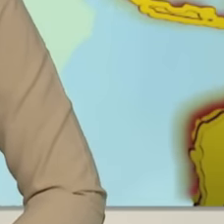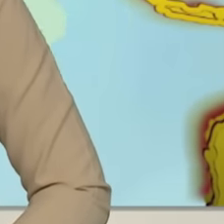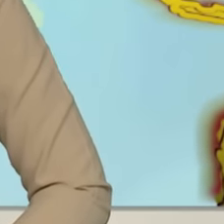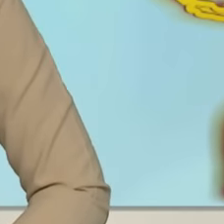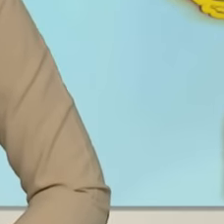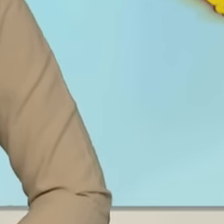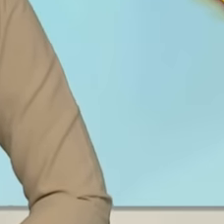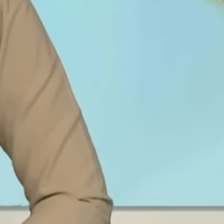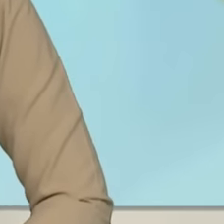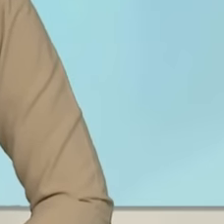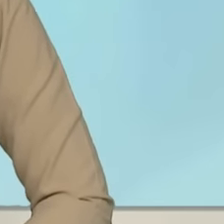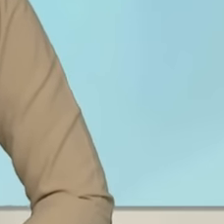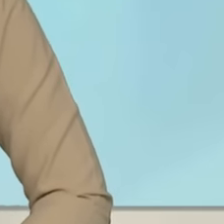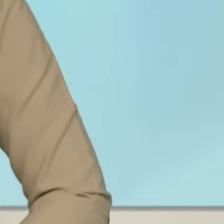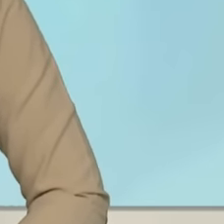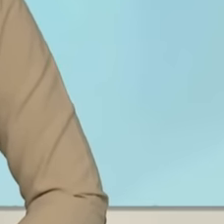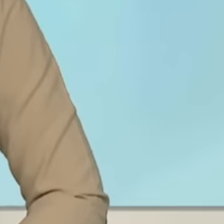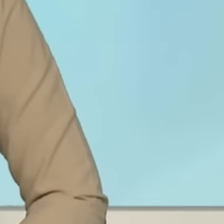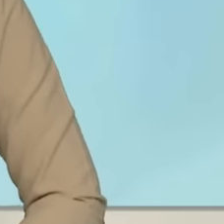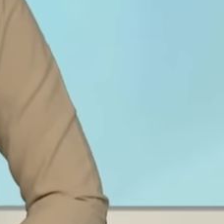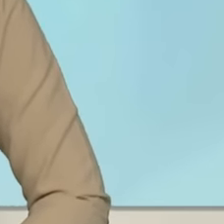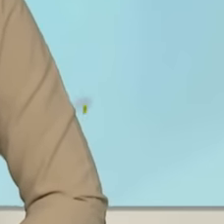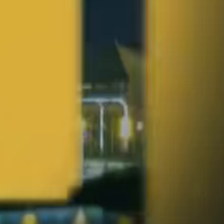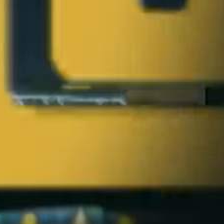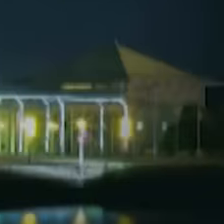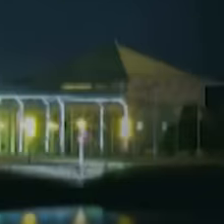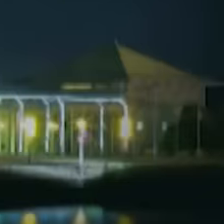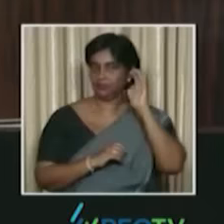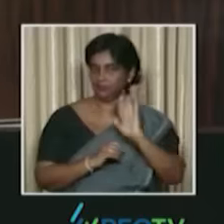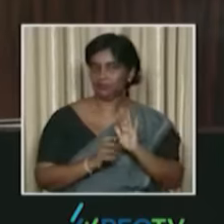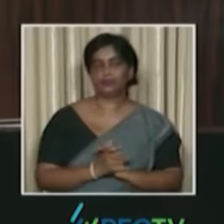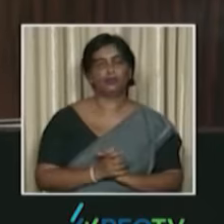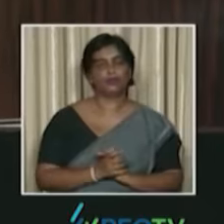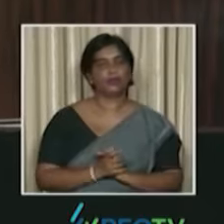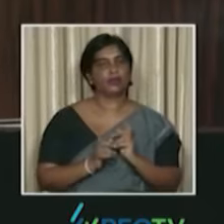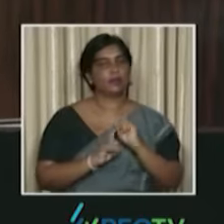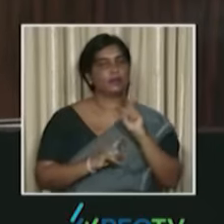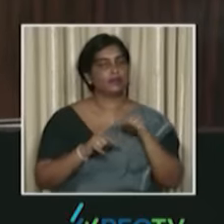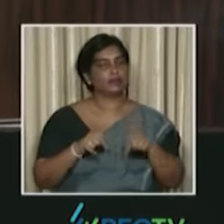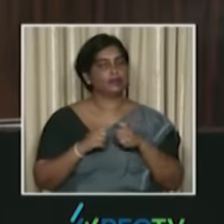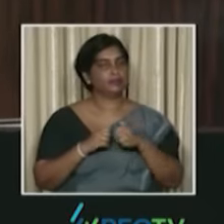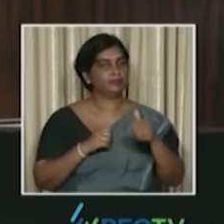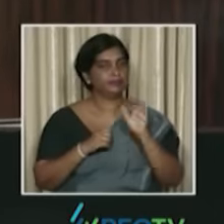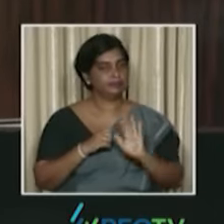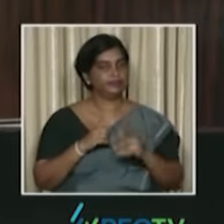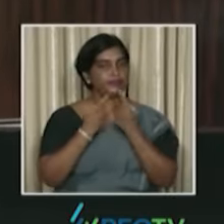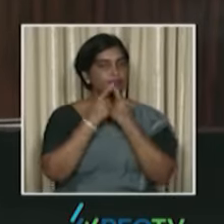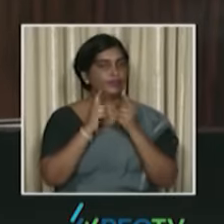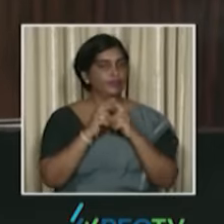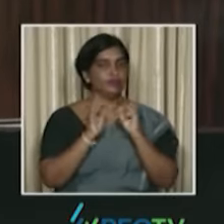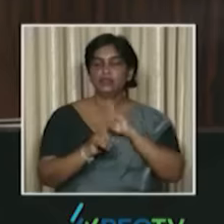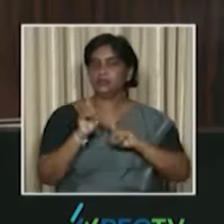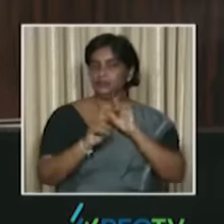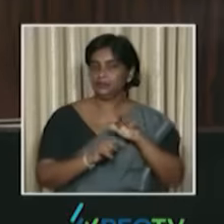කළා. ඒ අතුළු ඊයේ පාර්ලිමේන්තුව වෙතයි දැන් අවධානය. පාර්ලිමේන්තුවේ දැනට ක්‍රියාත්මකව පවතින විවිධ කාරක සභා